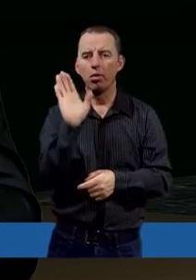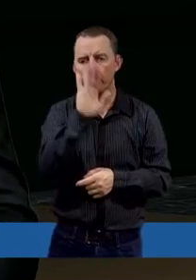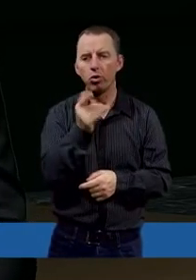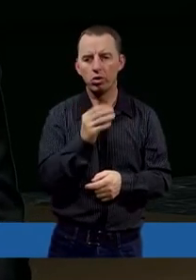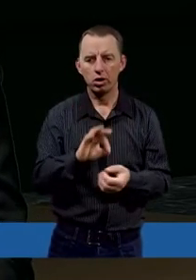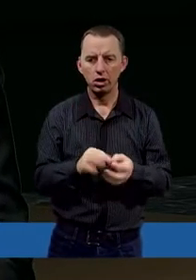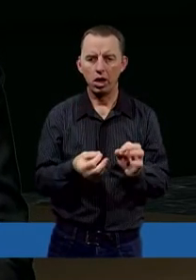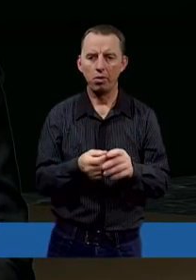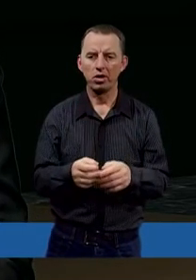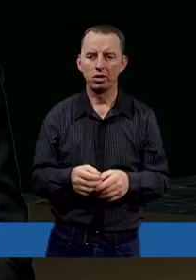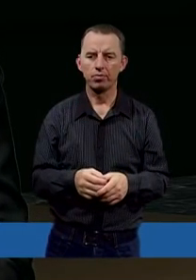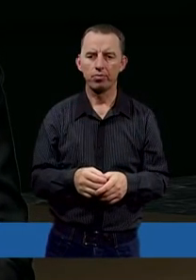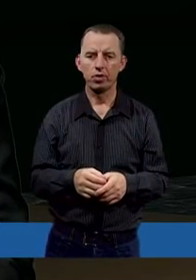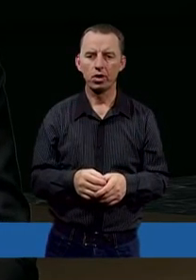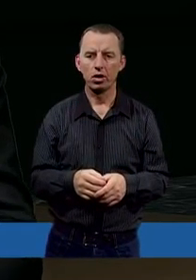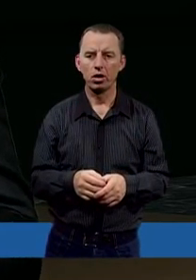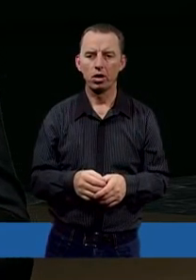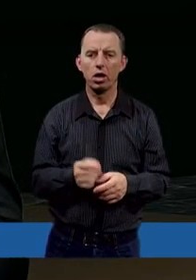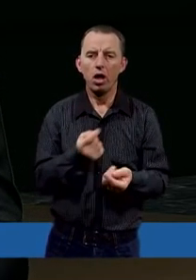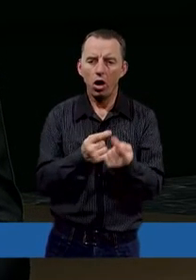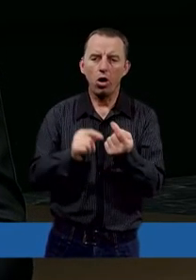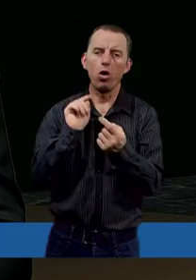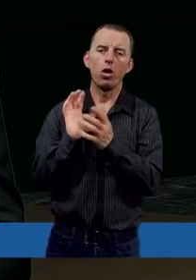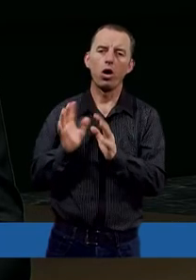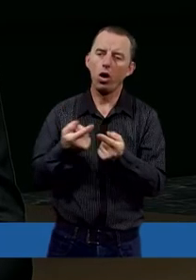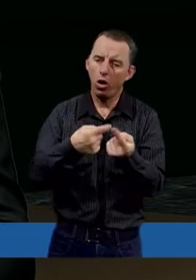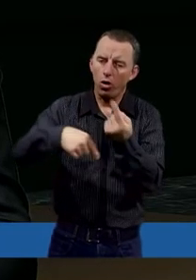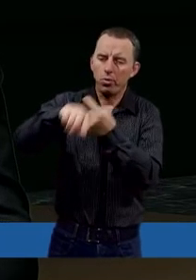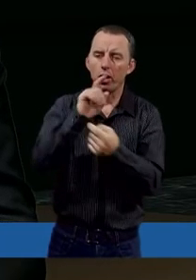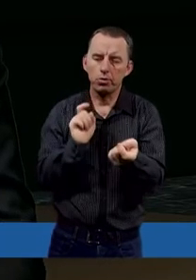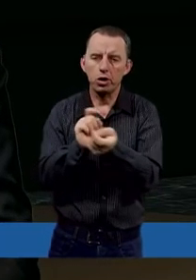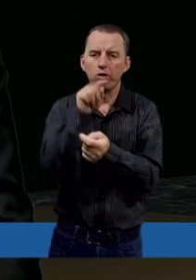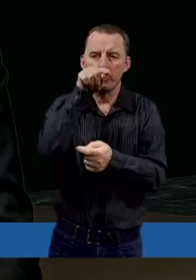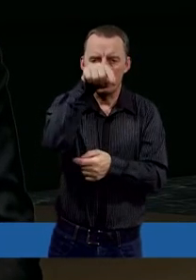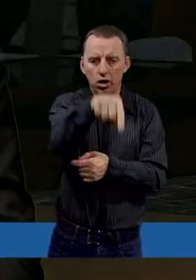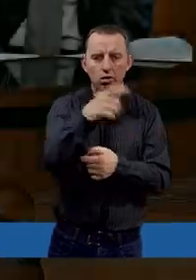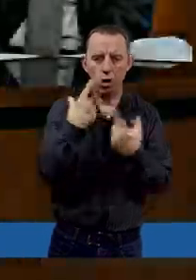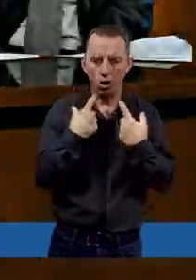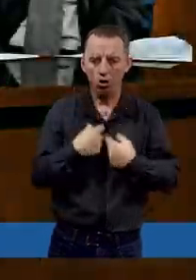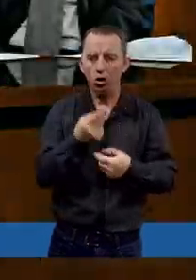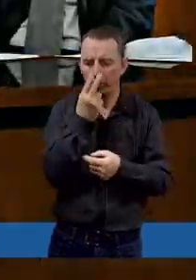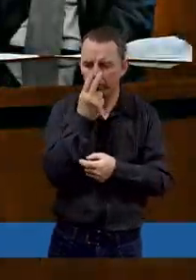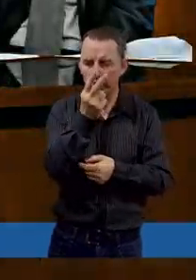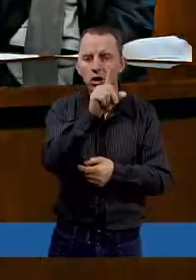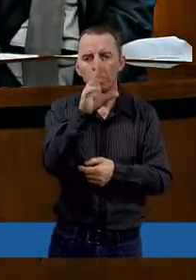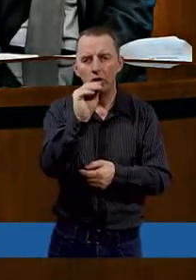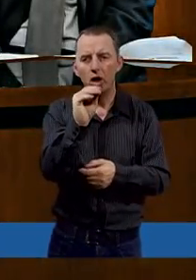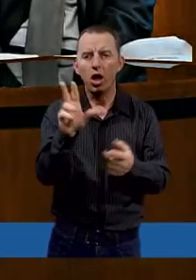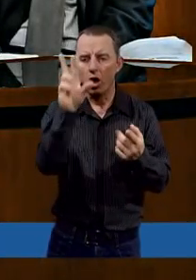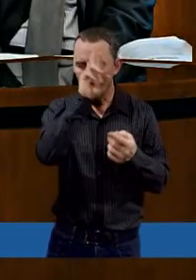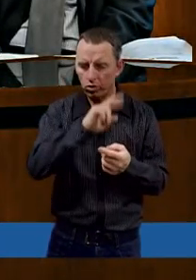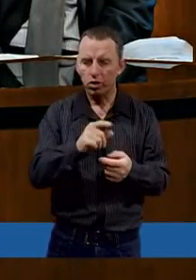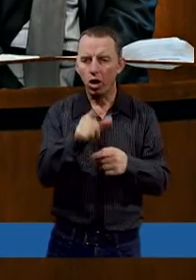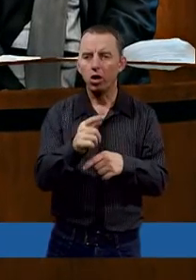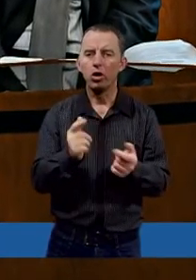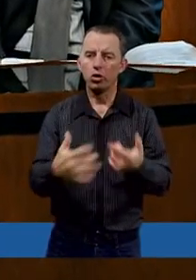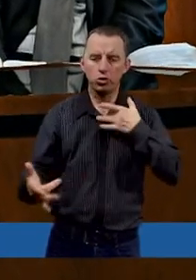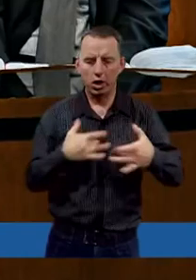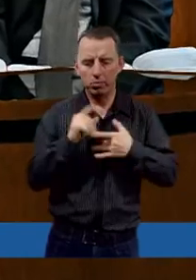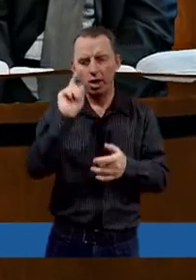prawda, jakby się obraca się przeciwko niemu. I tu jest widzę, że rzeczywiście on cierpi